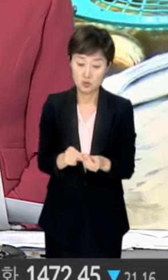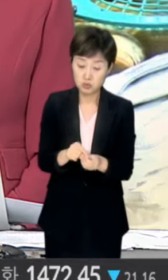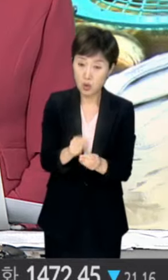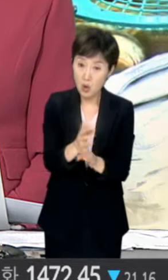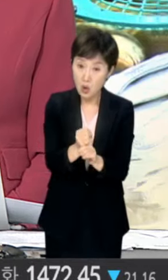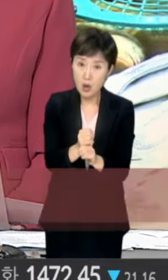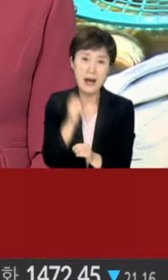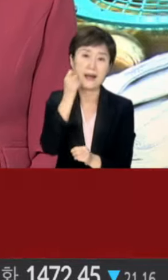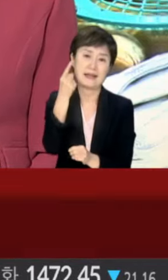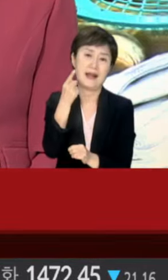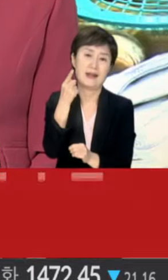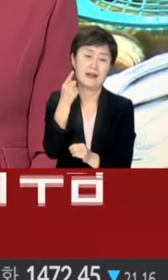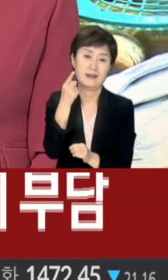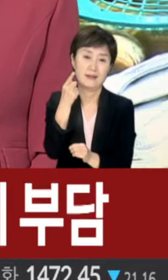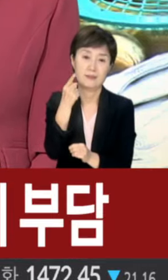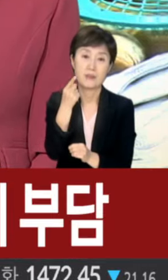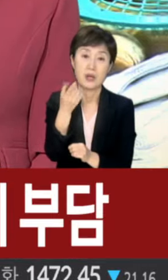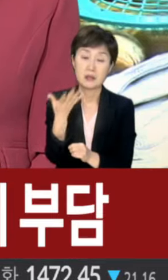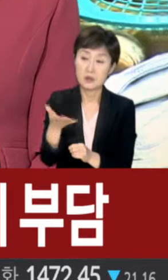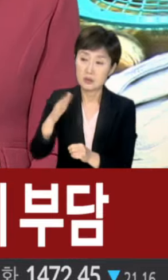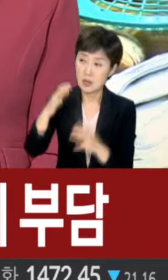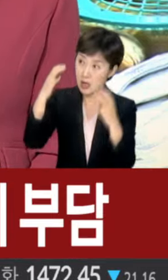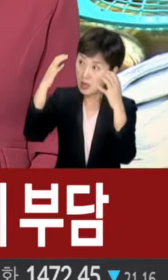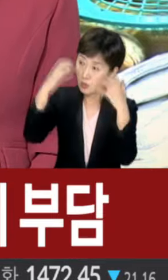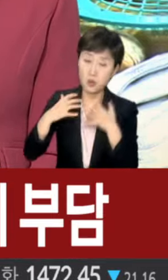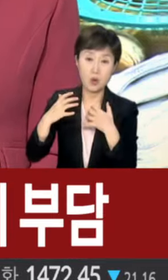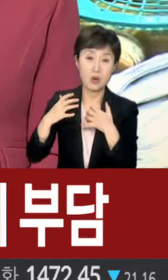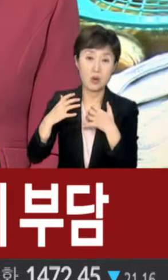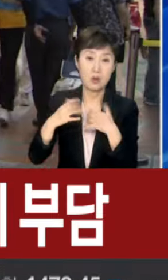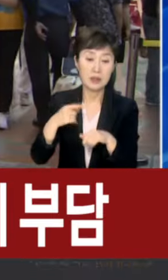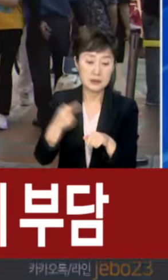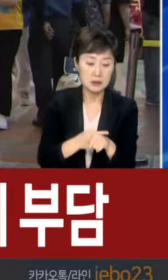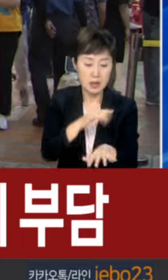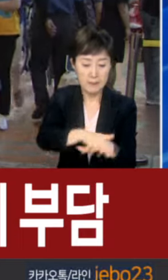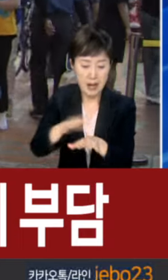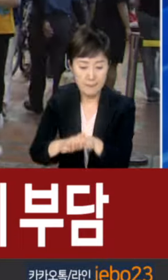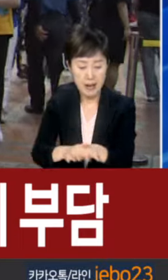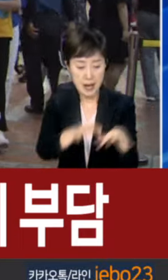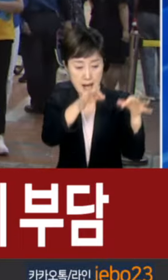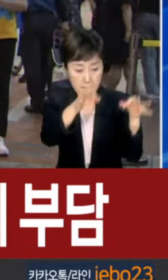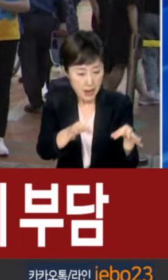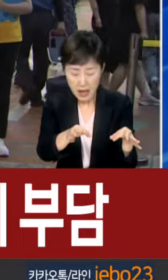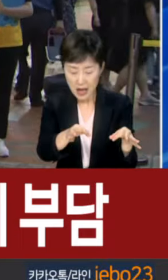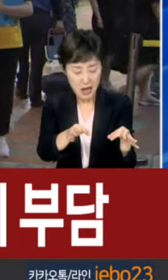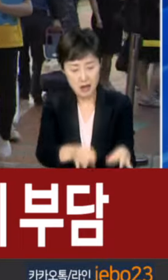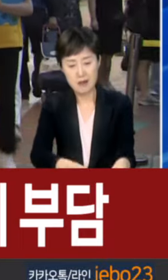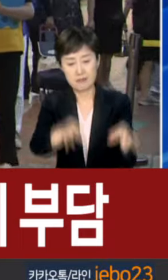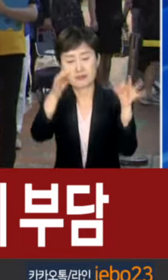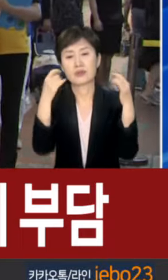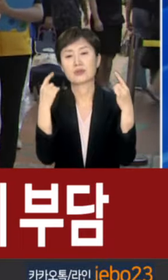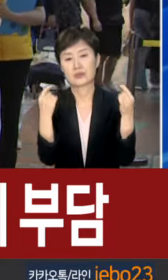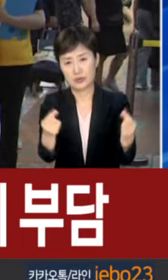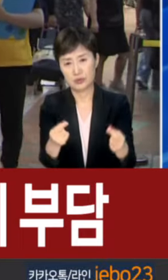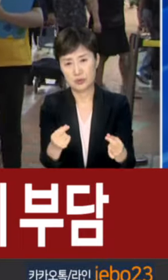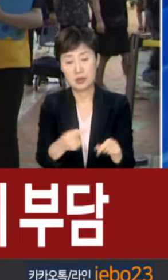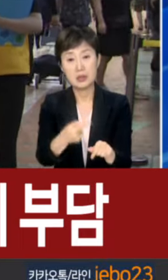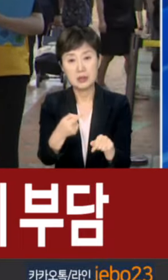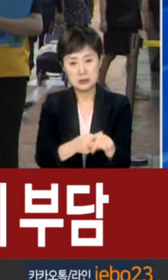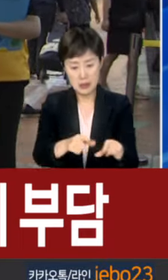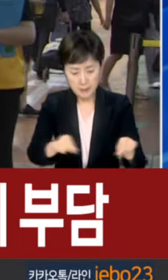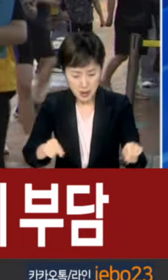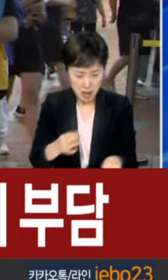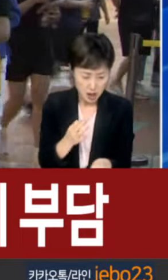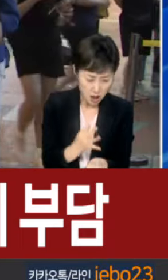추석이 이제 한 달 앞으로 다가왔습니다만 폭염이 이어지면서 농산물 값이 내릴 생각을 하지 않고 있습니다. 이 때문에 밥상